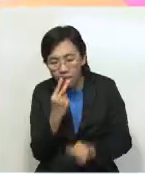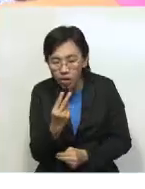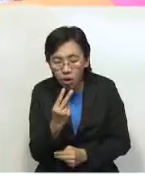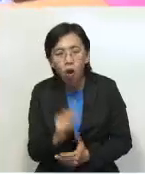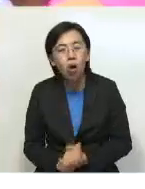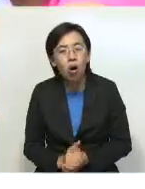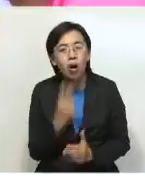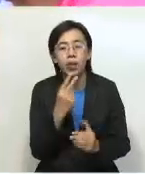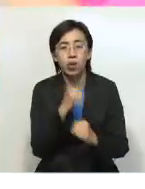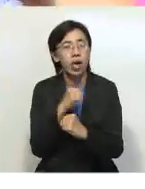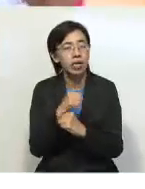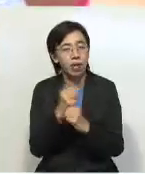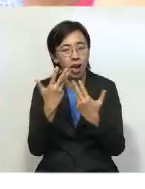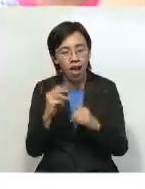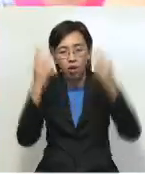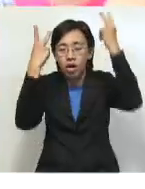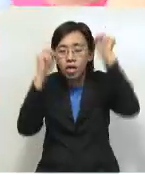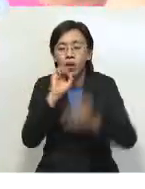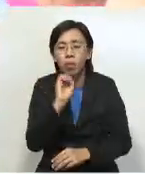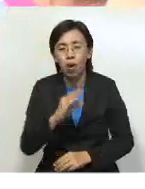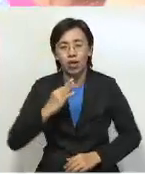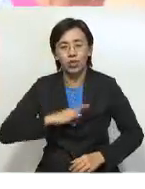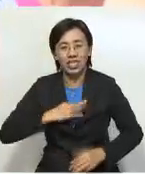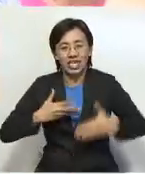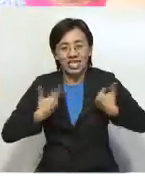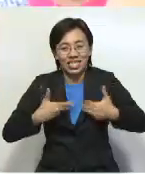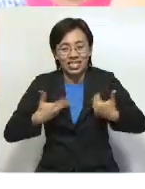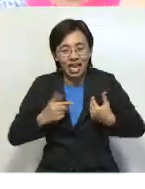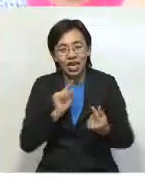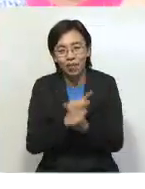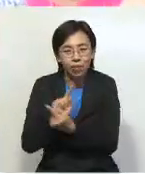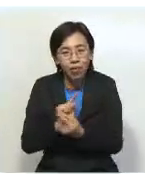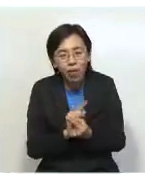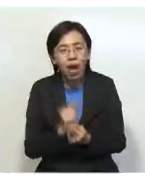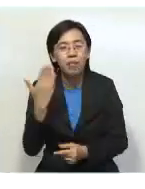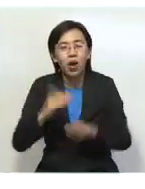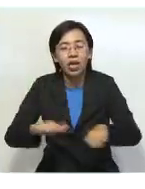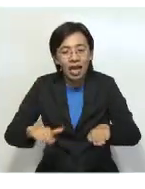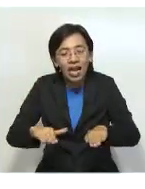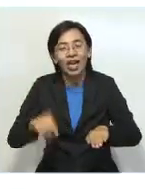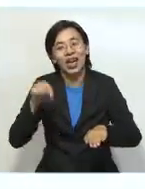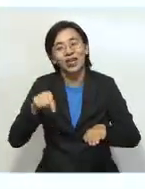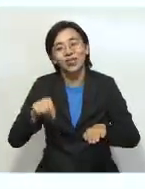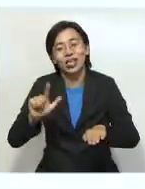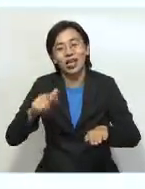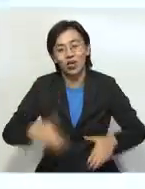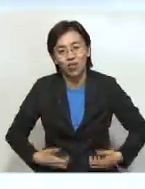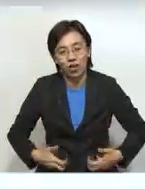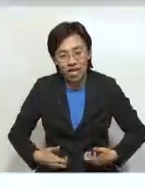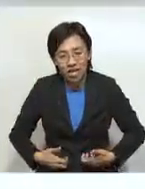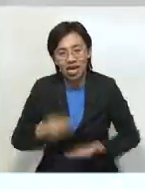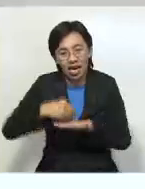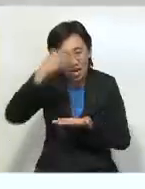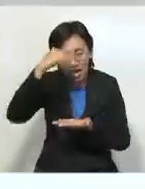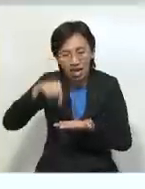ากไปติดตามการทำงานแล้วนายกรัฐมนตรีบอกว่าดีใจที่ได้ลงมาที่นี่เพราะว่าสมัยเด็กๆท่านเคยอยู่ที่นี่ท่านเคยเรียนอยู่ที่นี่แ